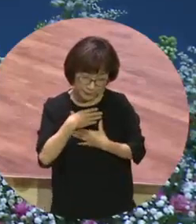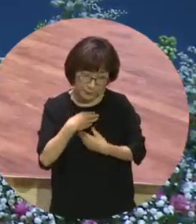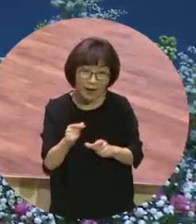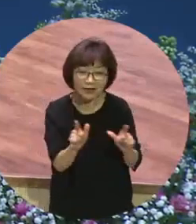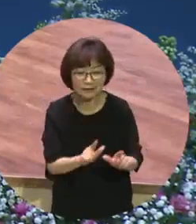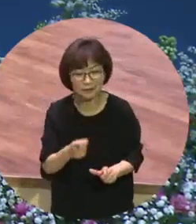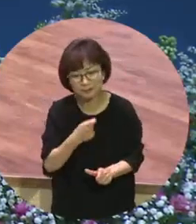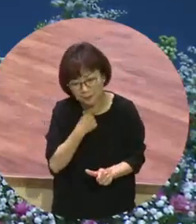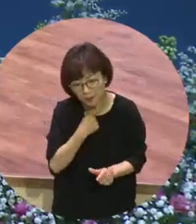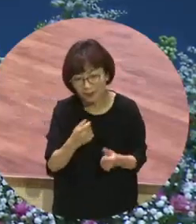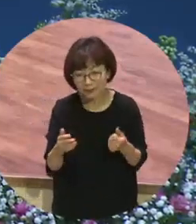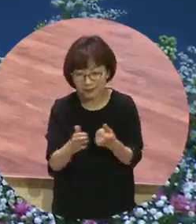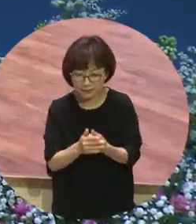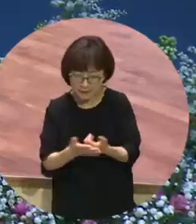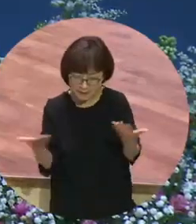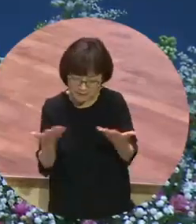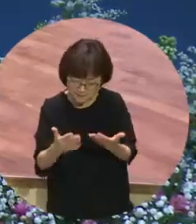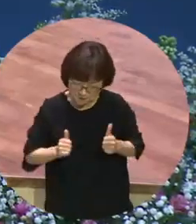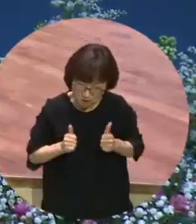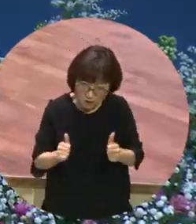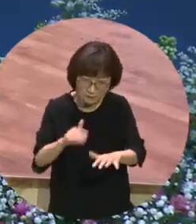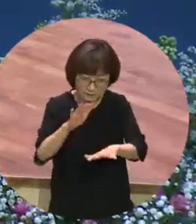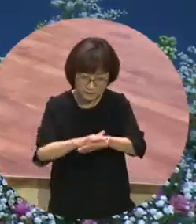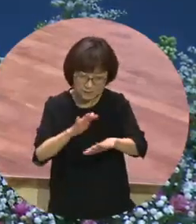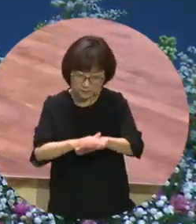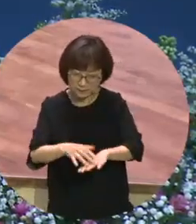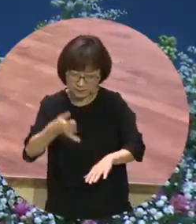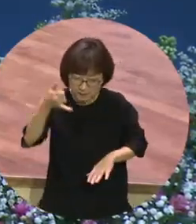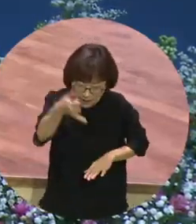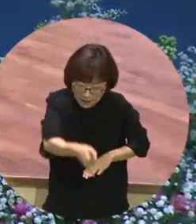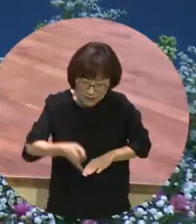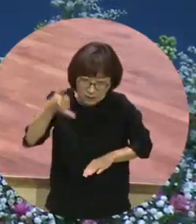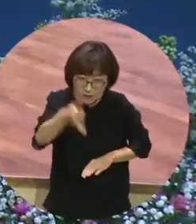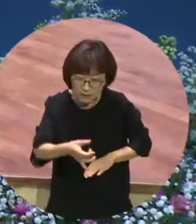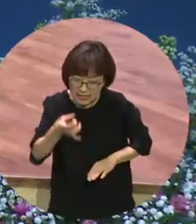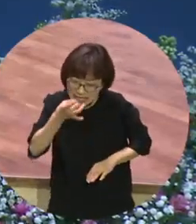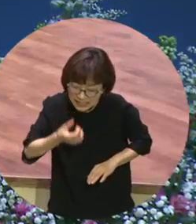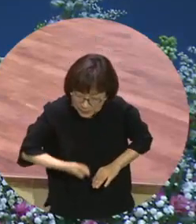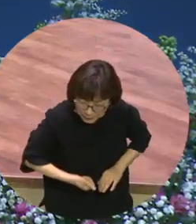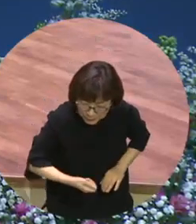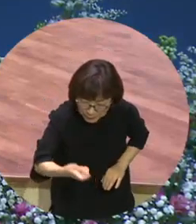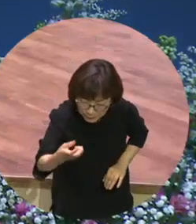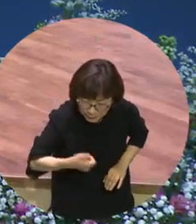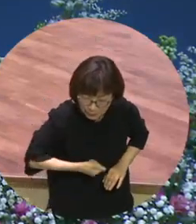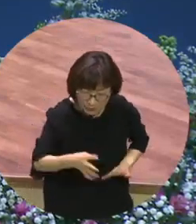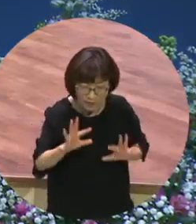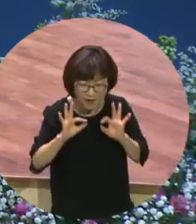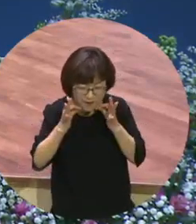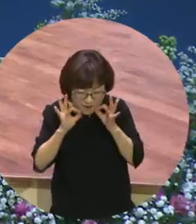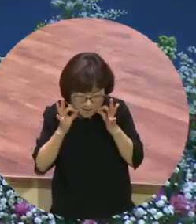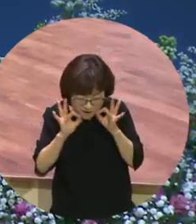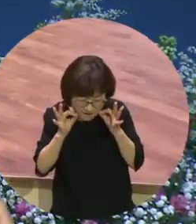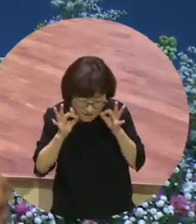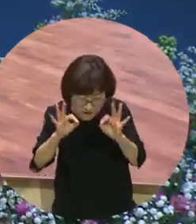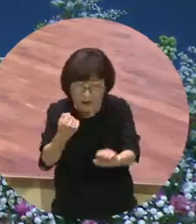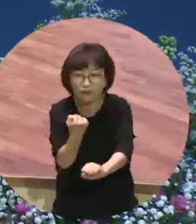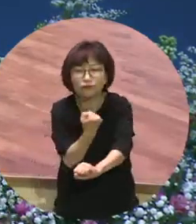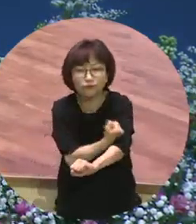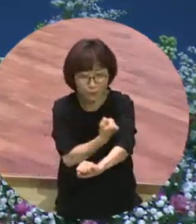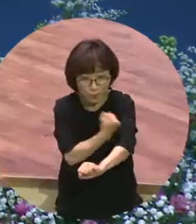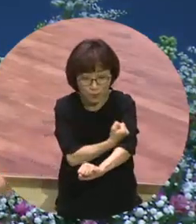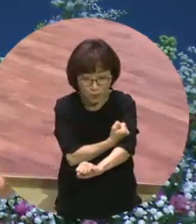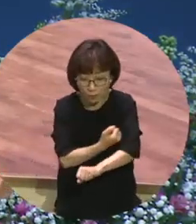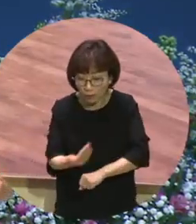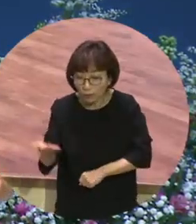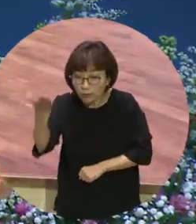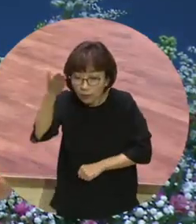땅을 가꾸고 씨를 뿌리고 그런 나름대로 생활 기반을 잡게 노력을 했습니다. 그런데 노력 결과가